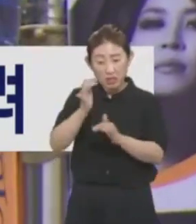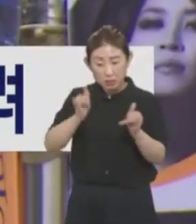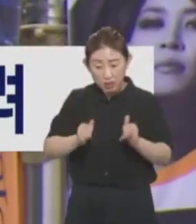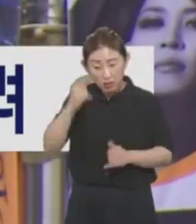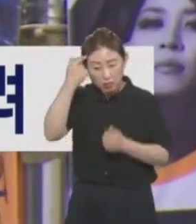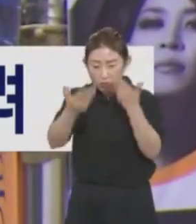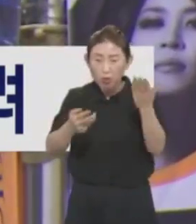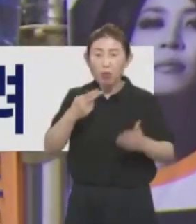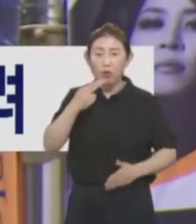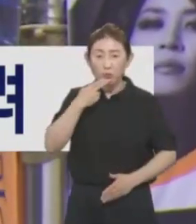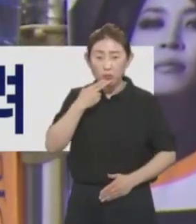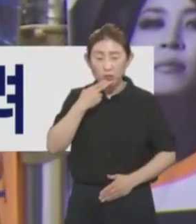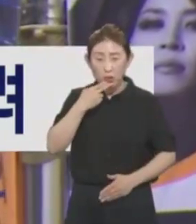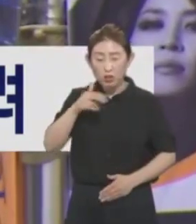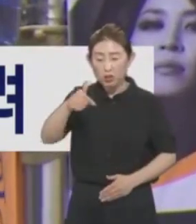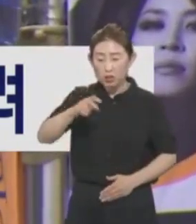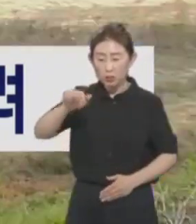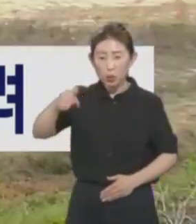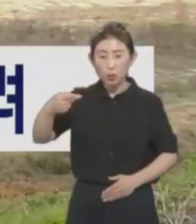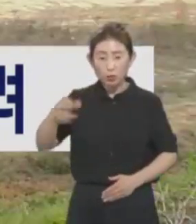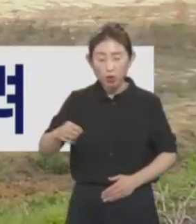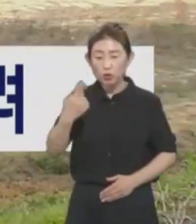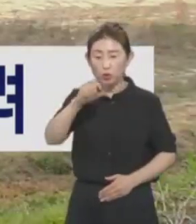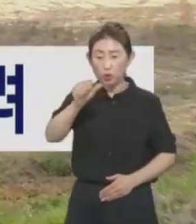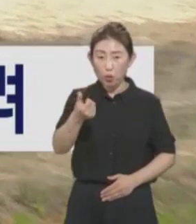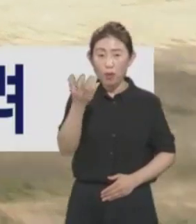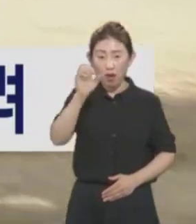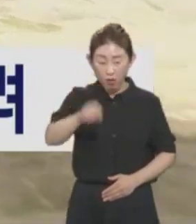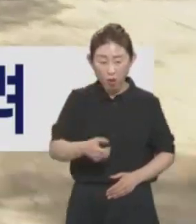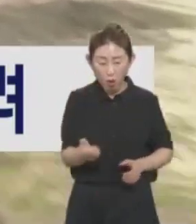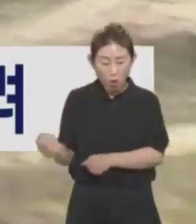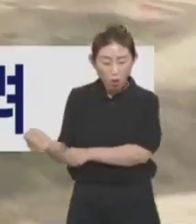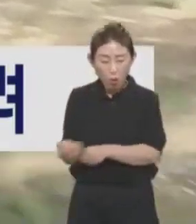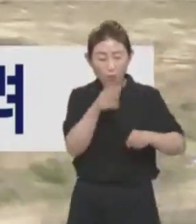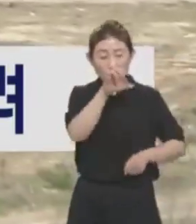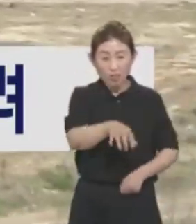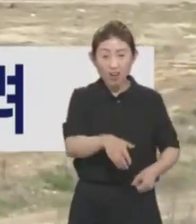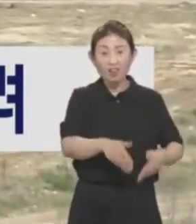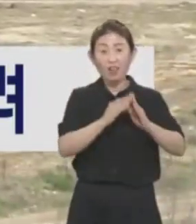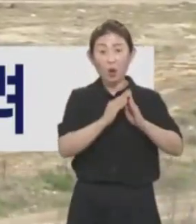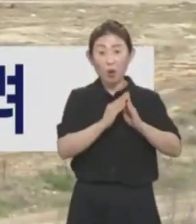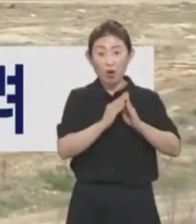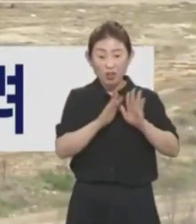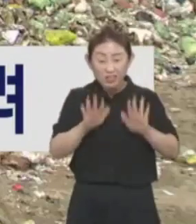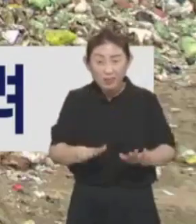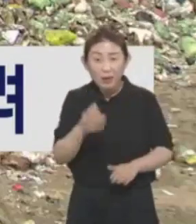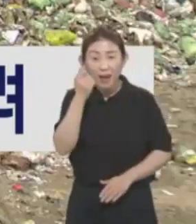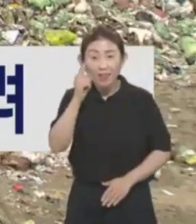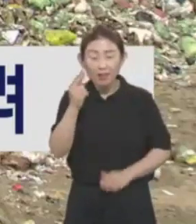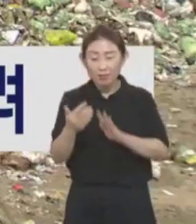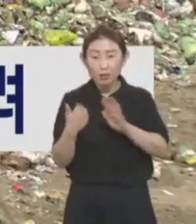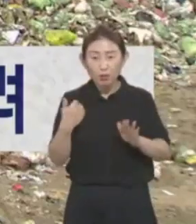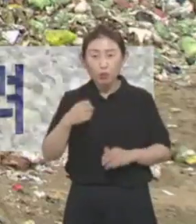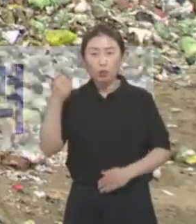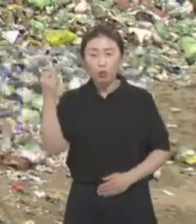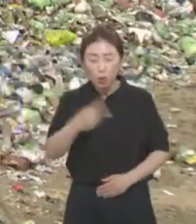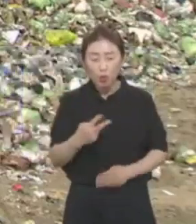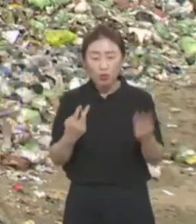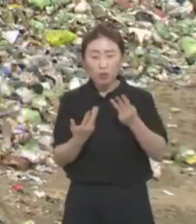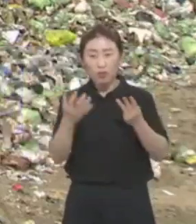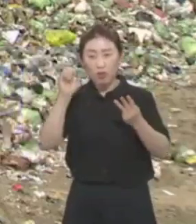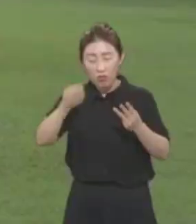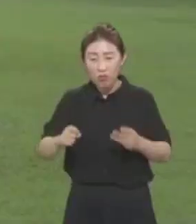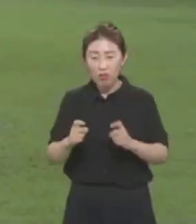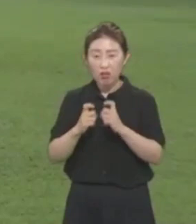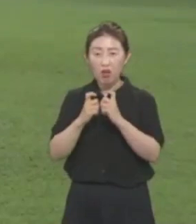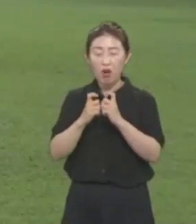수렴 없이 금고동에 1,500억 규모의 공공형 골프장을 만들겠다고 발표한 지 한 달여 만에 3천억 규모의 민자